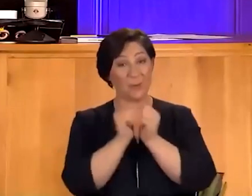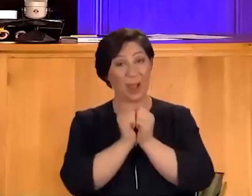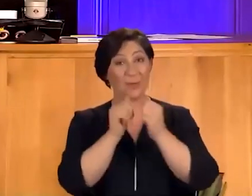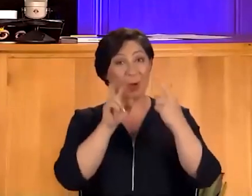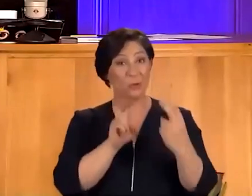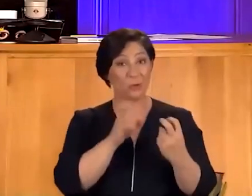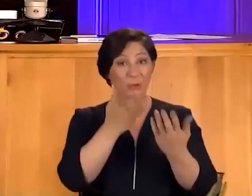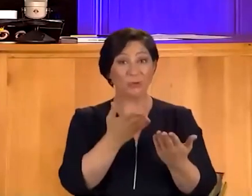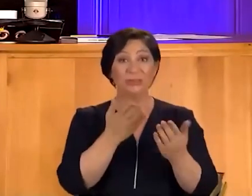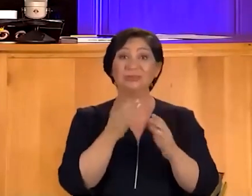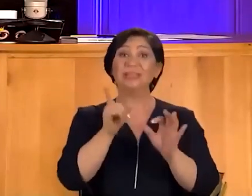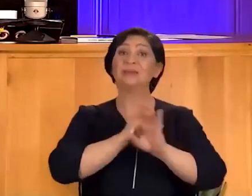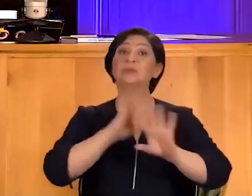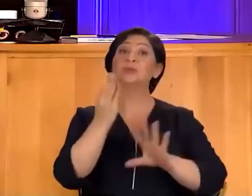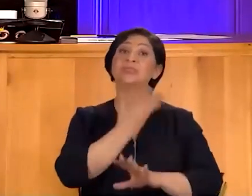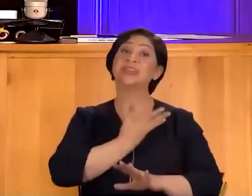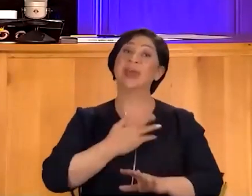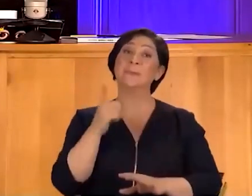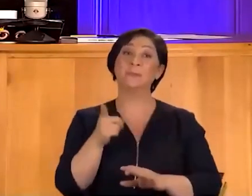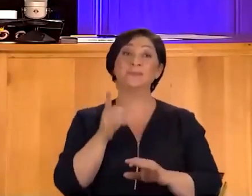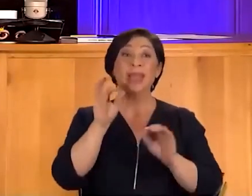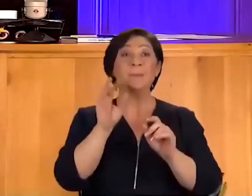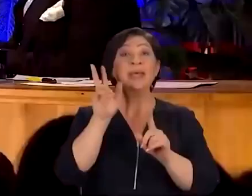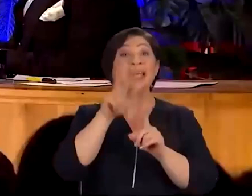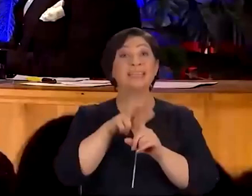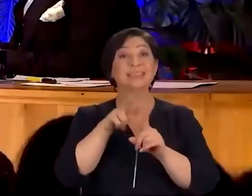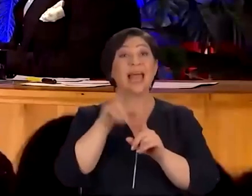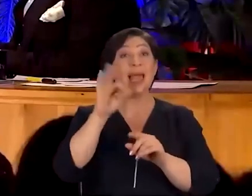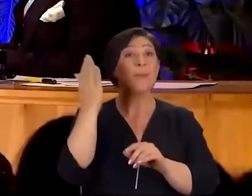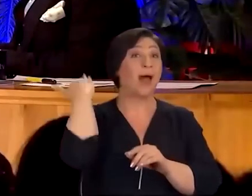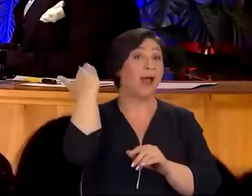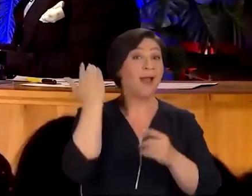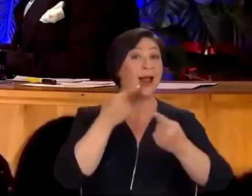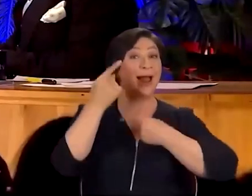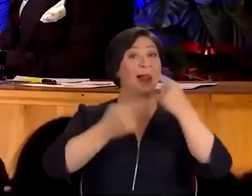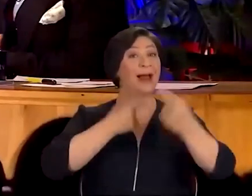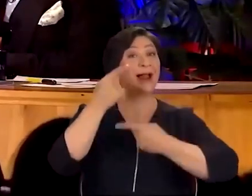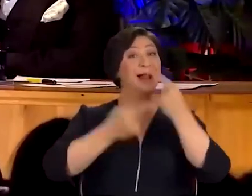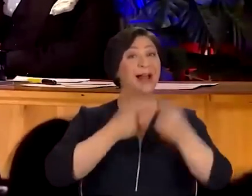araya geliyoruz. Şahanesin. Genelde. Hep çok severim. Bütün katıldığın. Hep severim, hep arkamdan konuş. Evet.